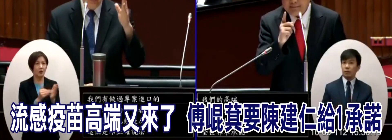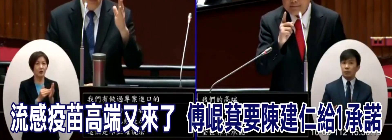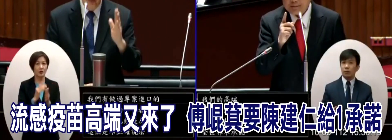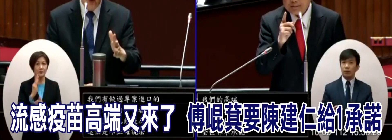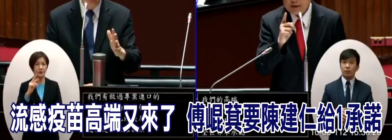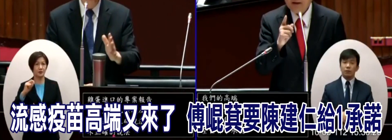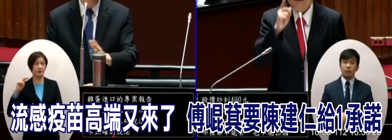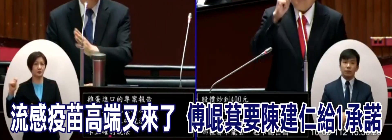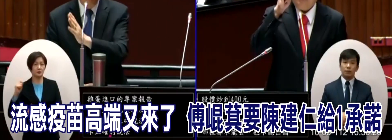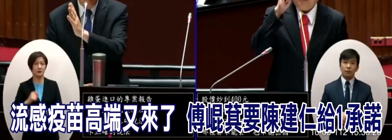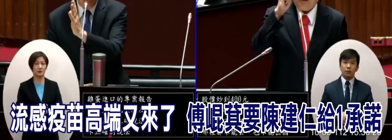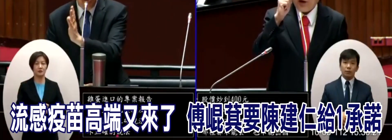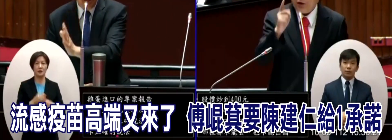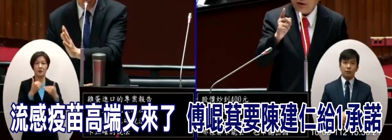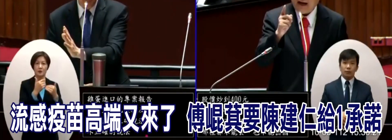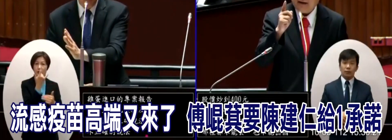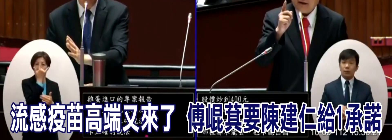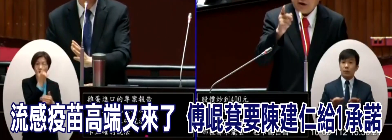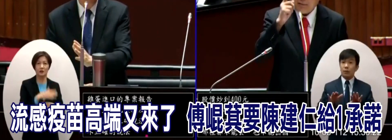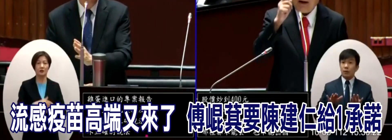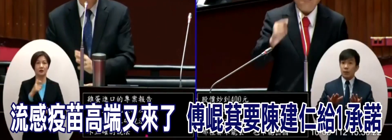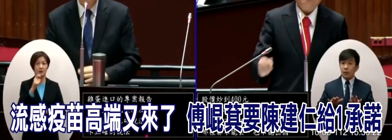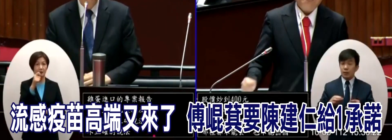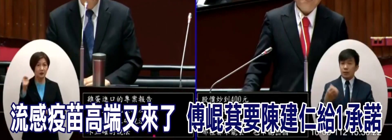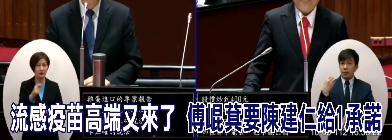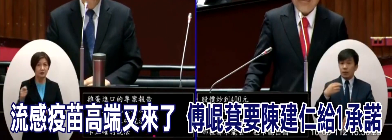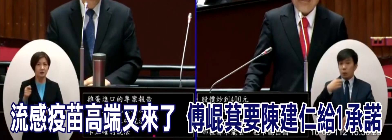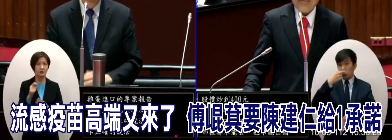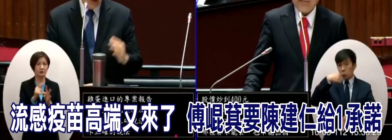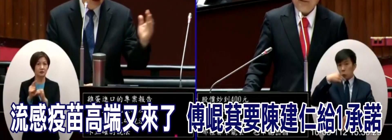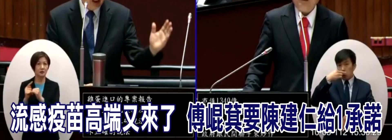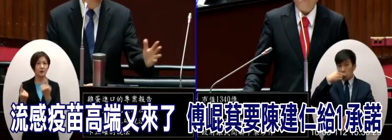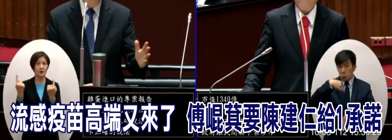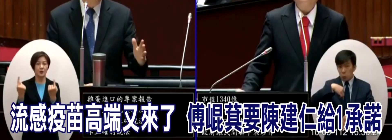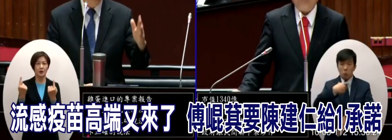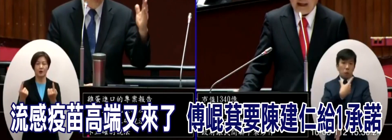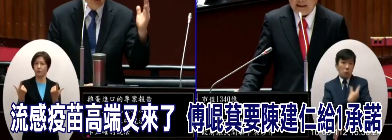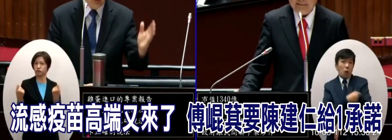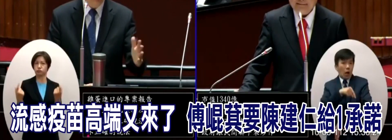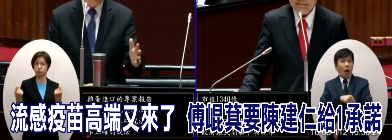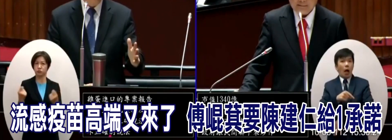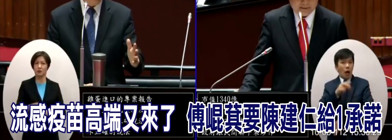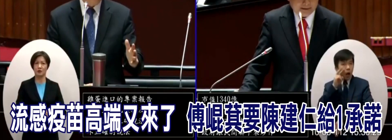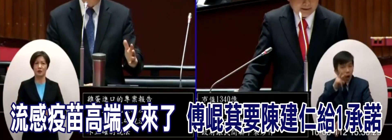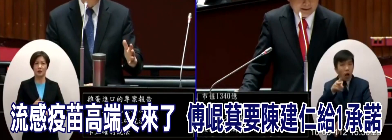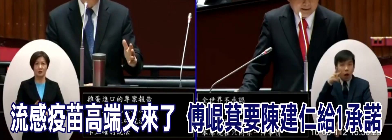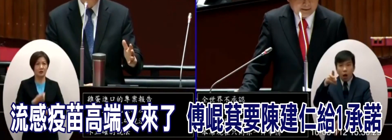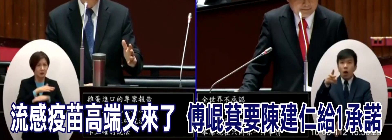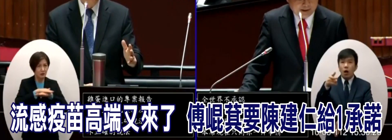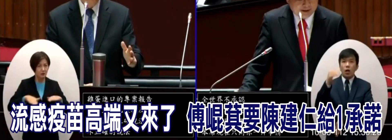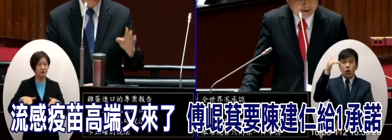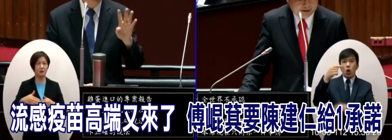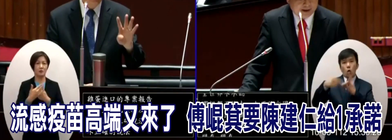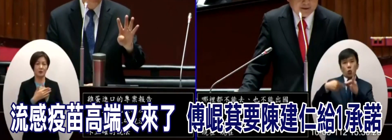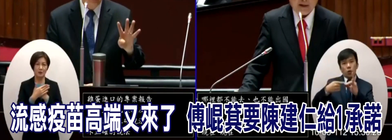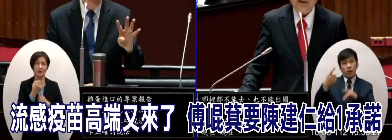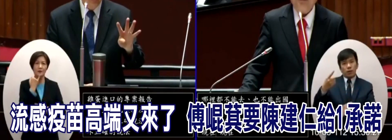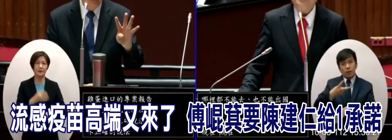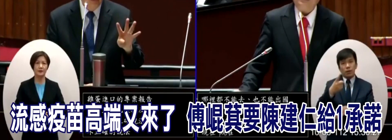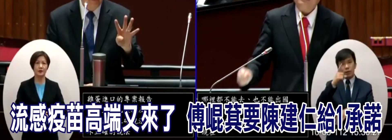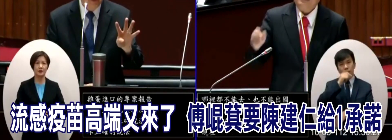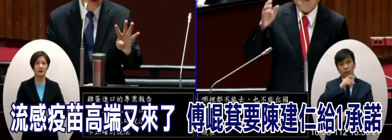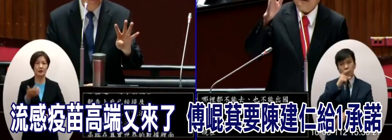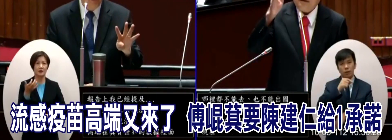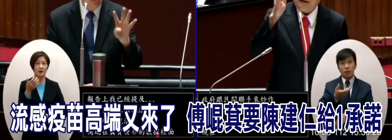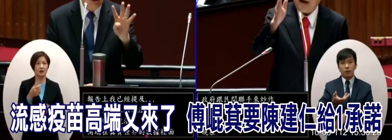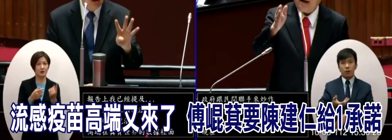BNT、跟莫德纳、跟 AZ 疫苗 一样的效果， 高端又来了， 一样的安全。 本席 这四项